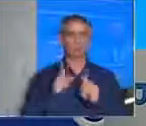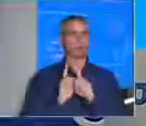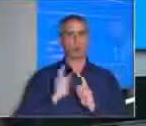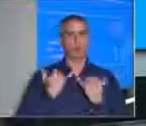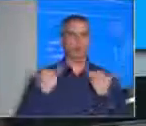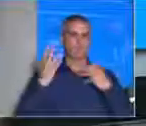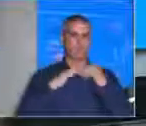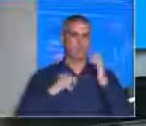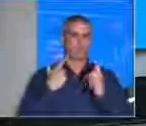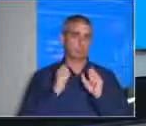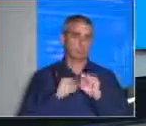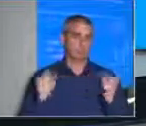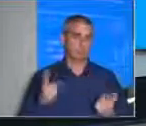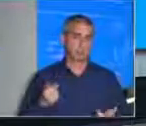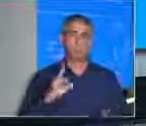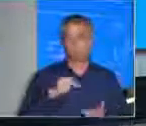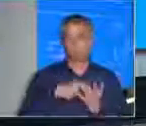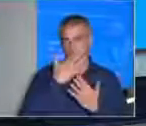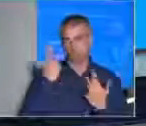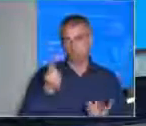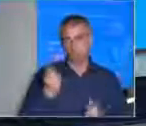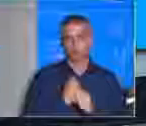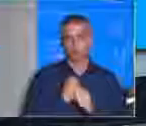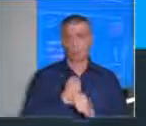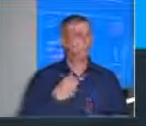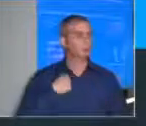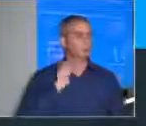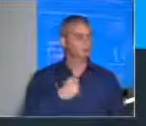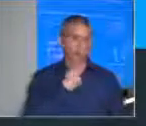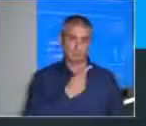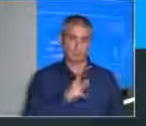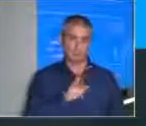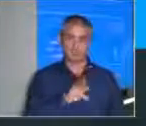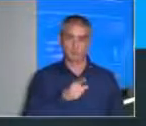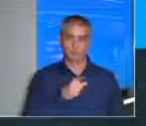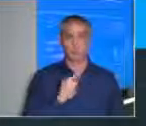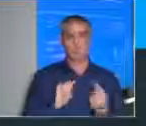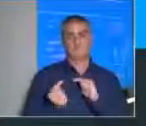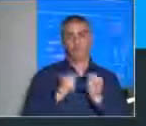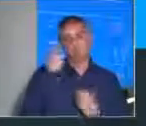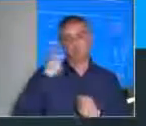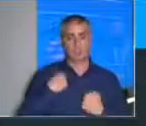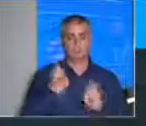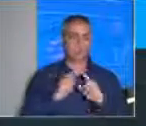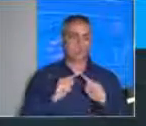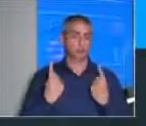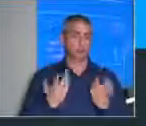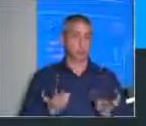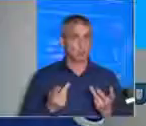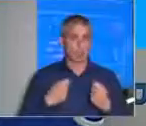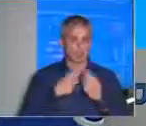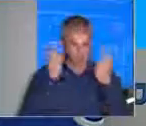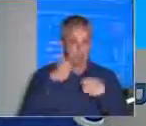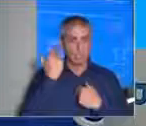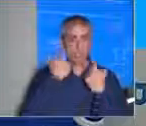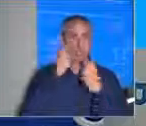הם לא מפתחים נשק גרעיני. ועל כן, זה מובן מאליו שהם פועלים כפי שהם פועלים. כפי העניין הזה בוויכוח, דעתי שונה על ההסכם הזה